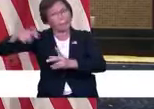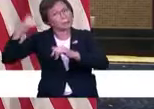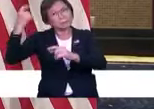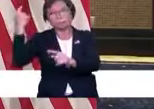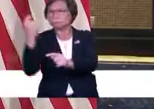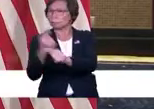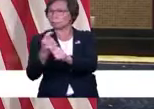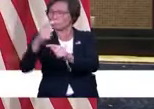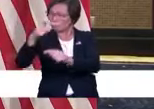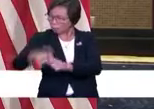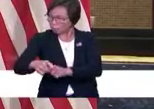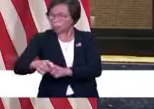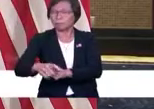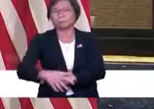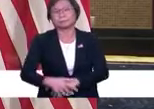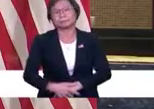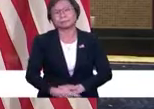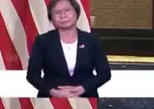dikekalkan